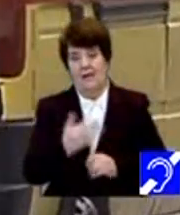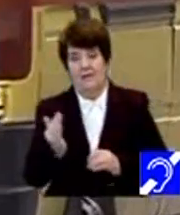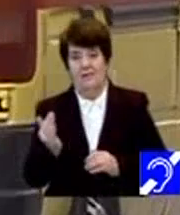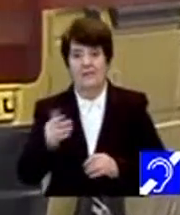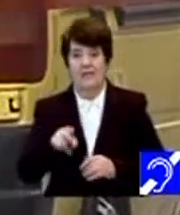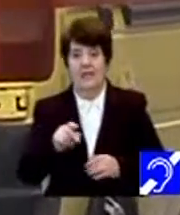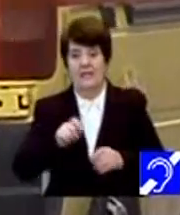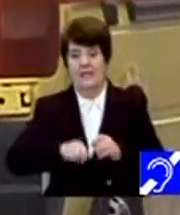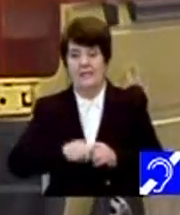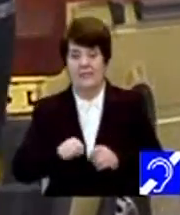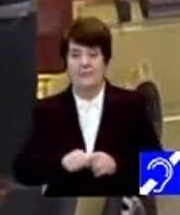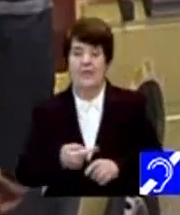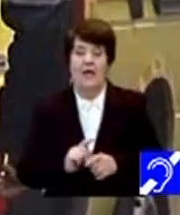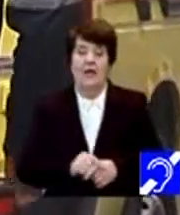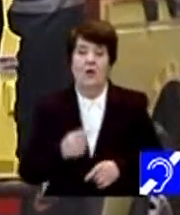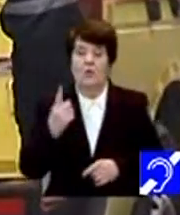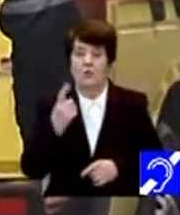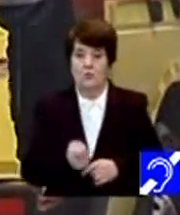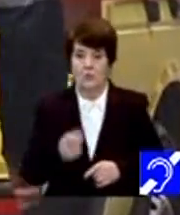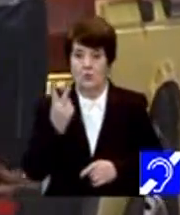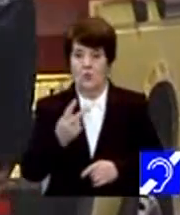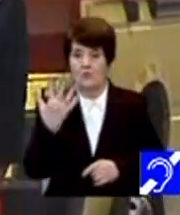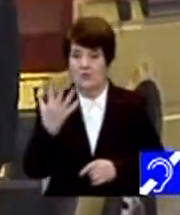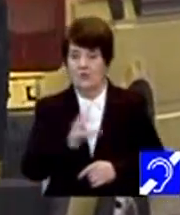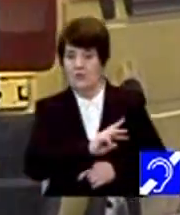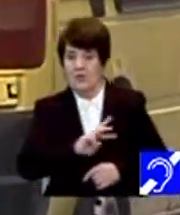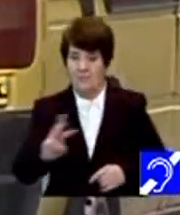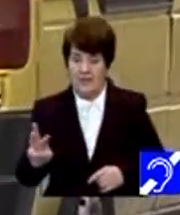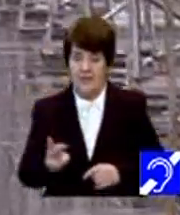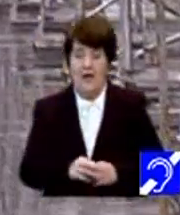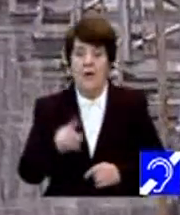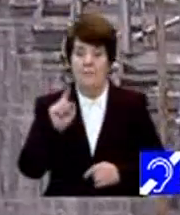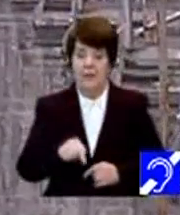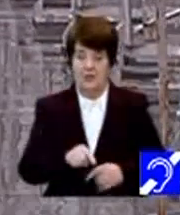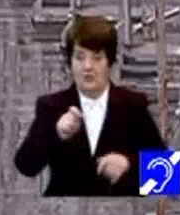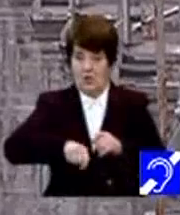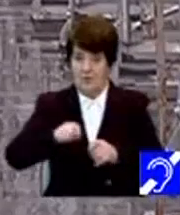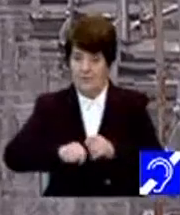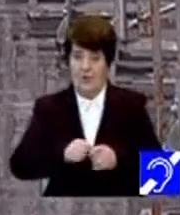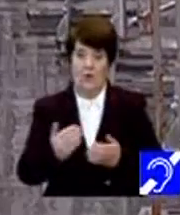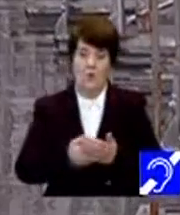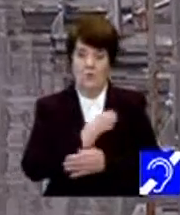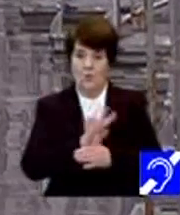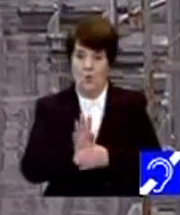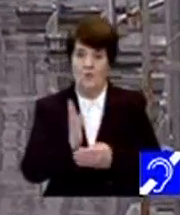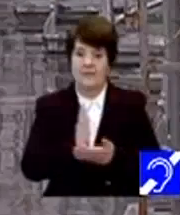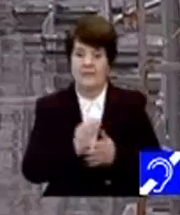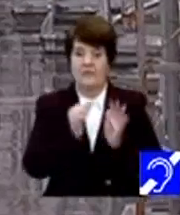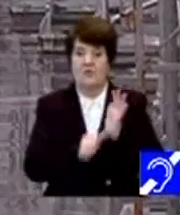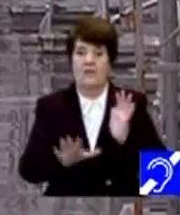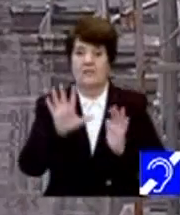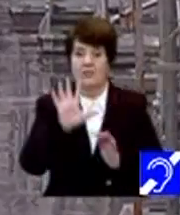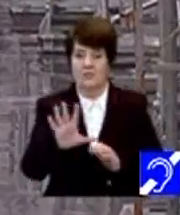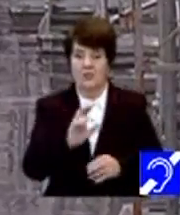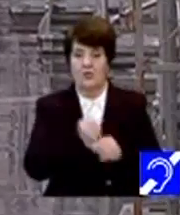3000 de teste. Astfel, numărul bolnavilor a ajuns la peste 125.000. Printre cei diagnosticați cu noul coronavirus